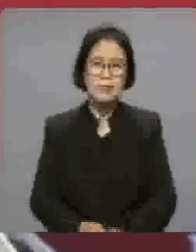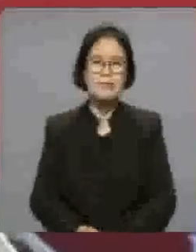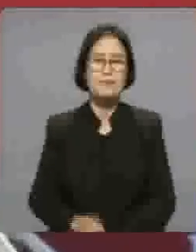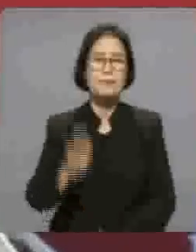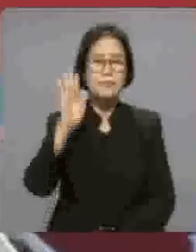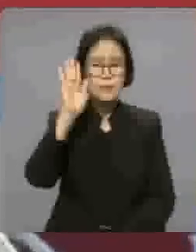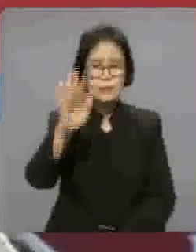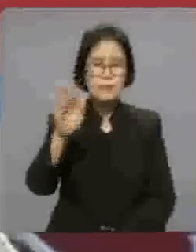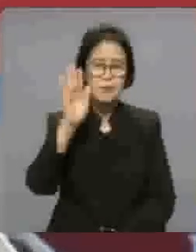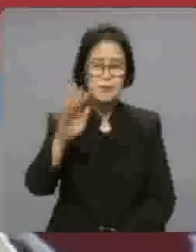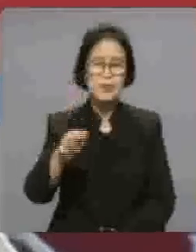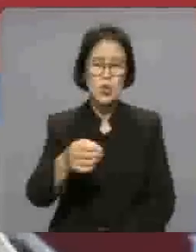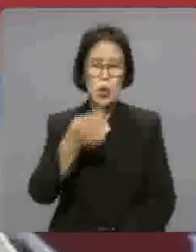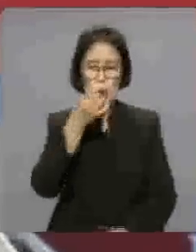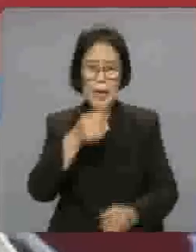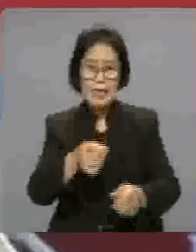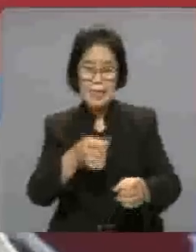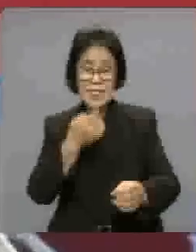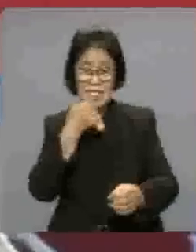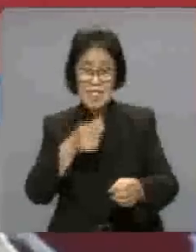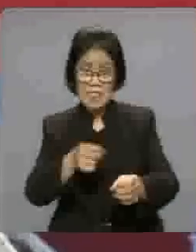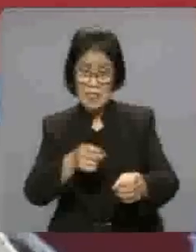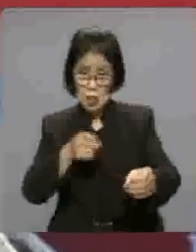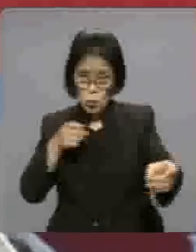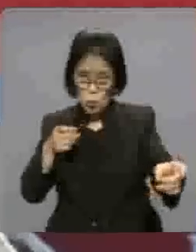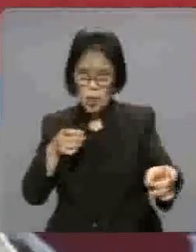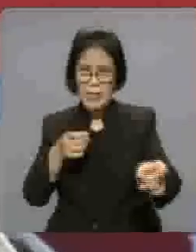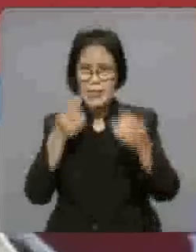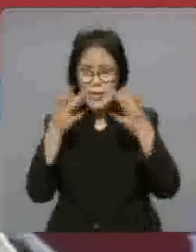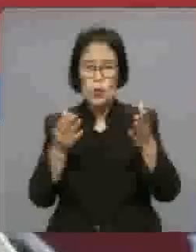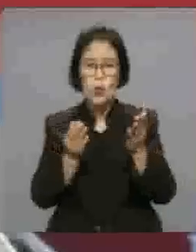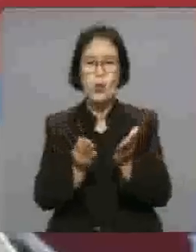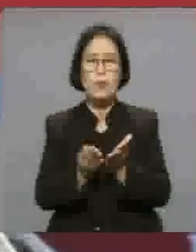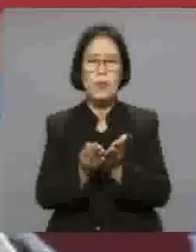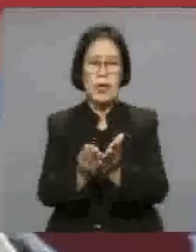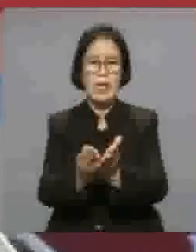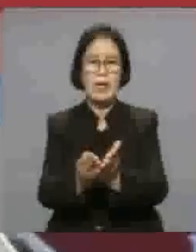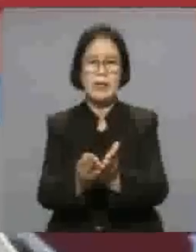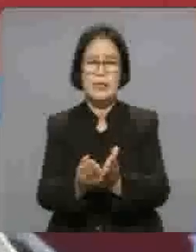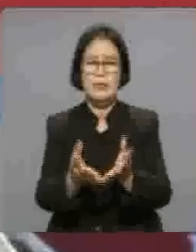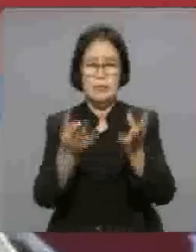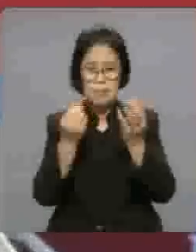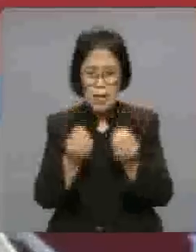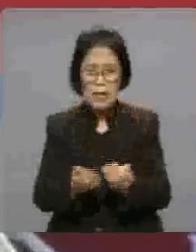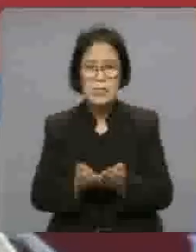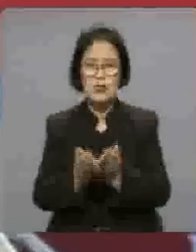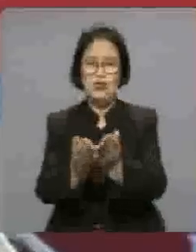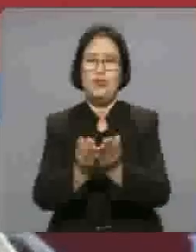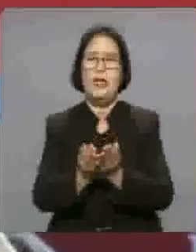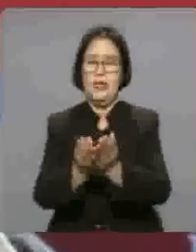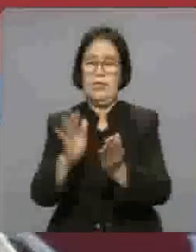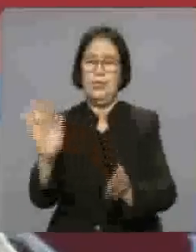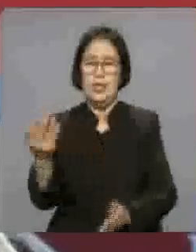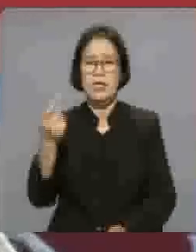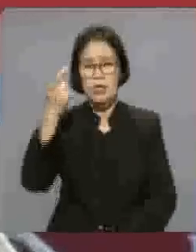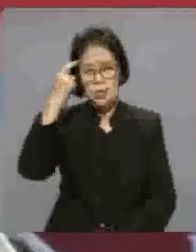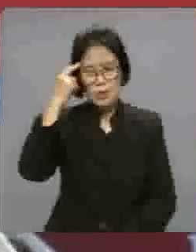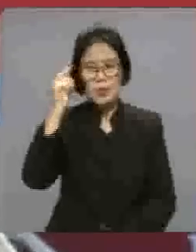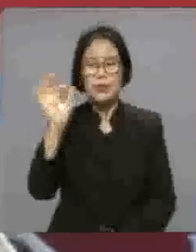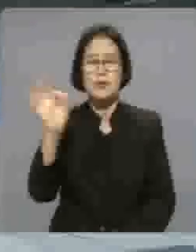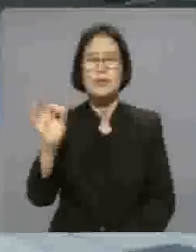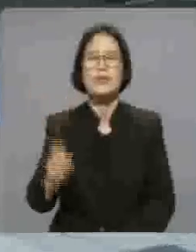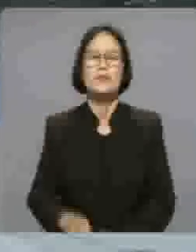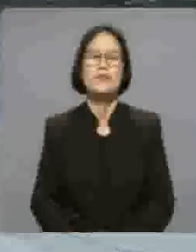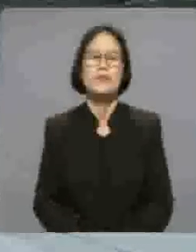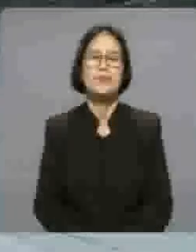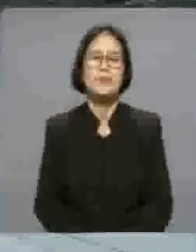앞으로 이제 소대 백령에는 이와 같이 새로운 신조된 배가 많이 운행을 해야 될 거라고